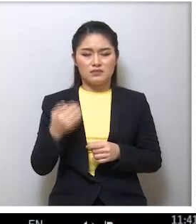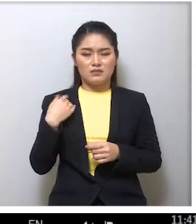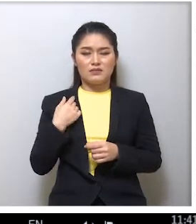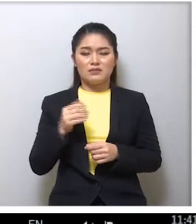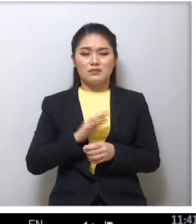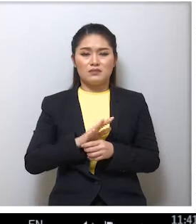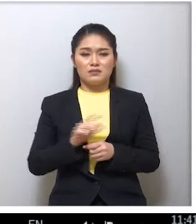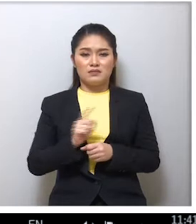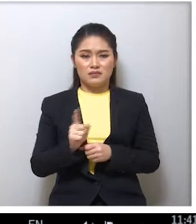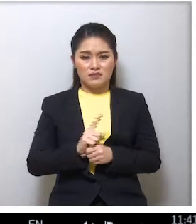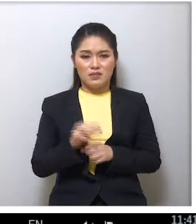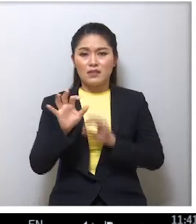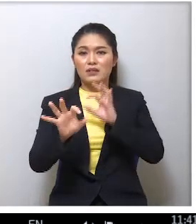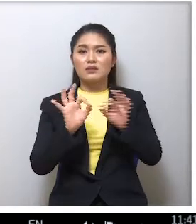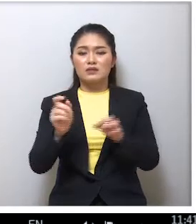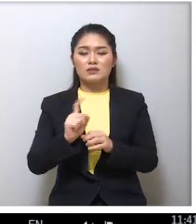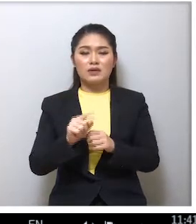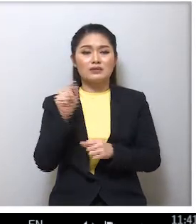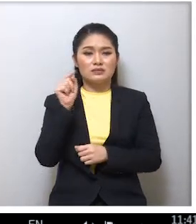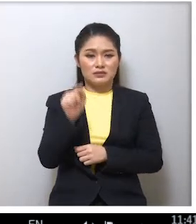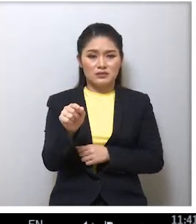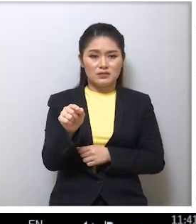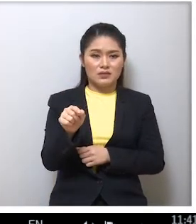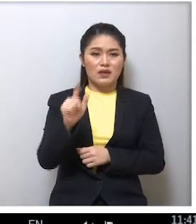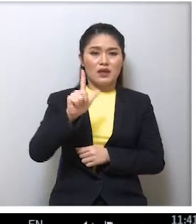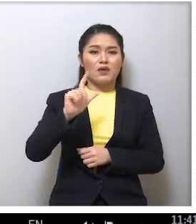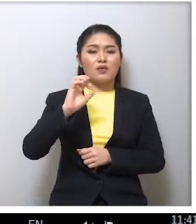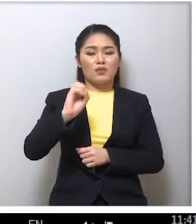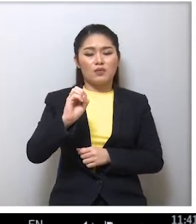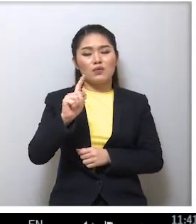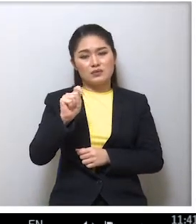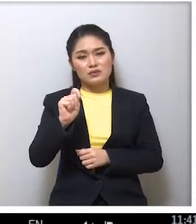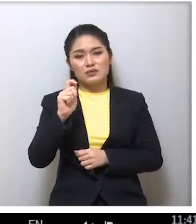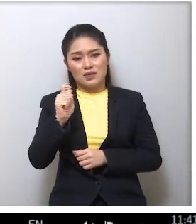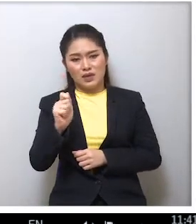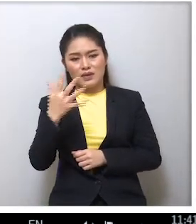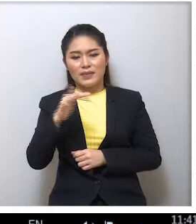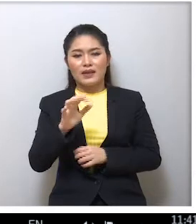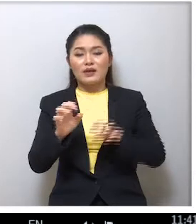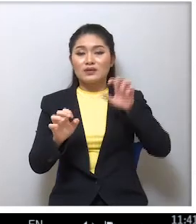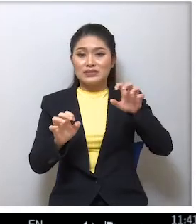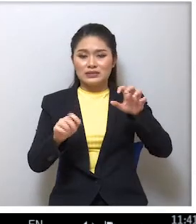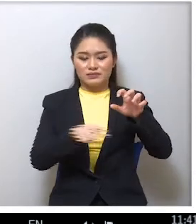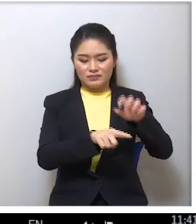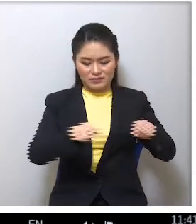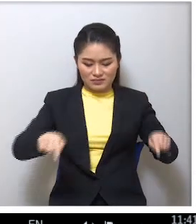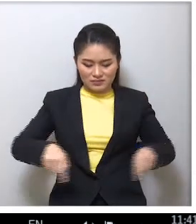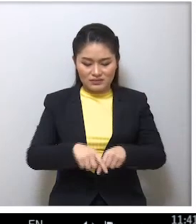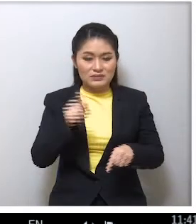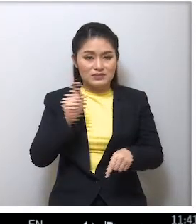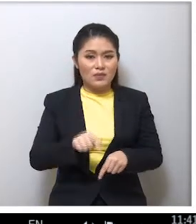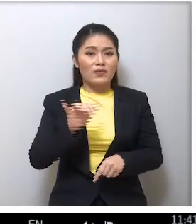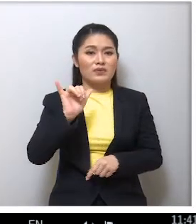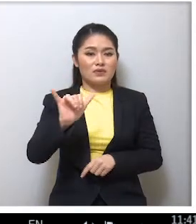แล้วให้เรามาเลือกคำสั่ง Rotation นะครับหรือกด E ที่คีย์บอร์ดจ